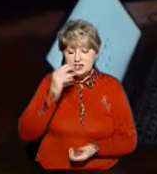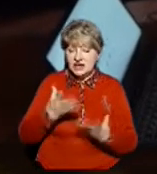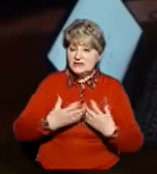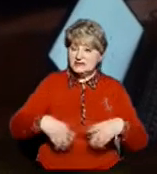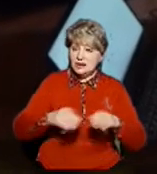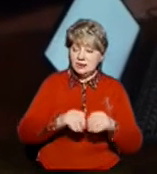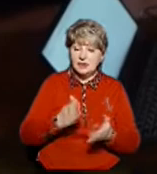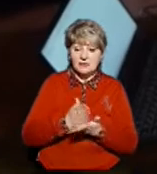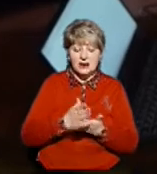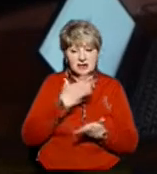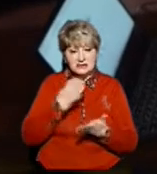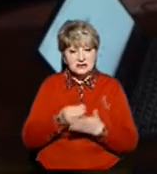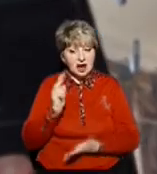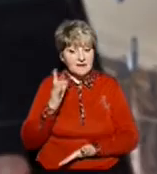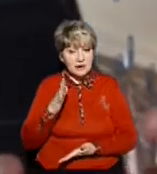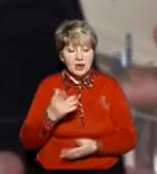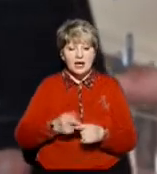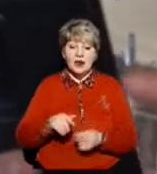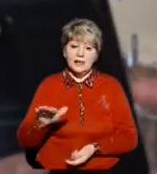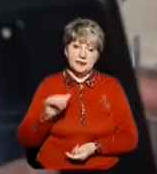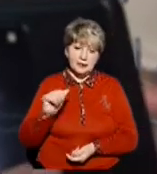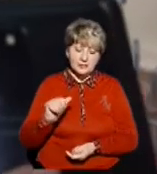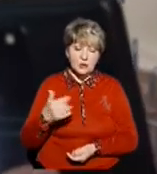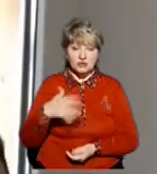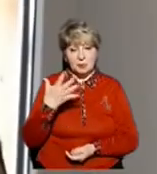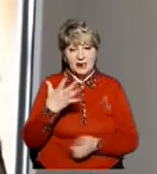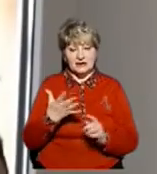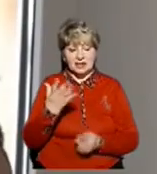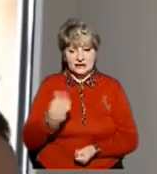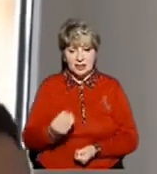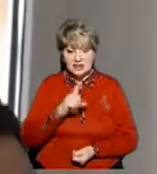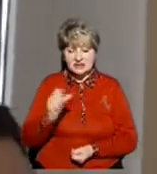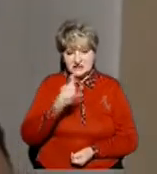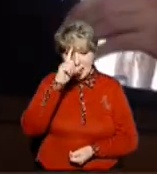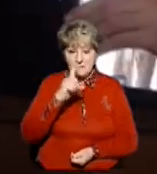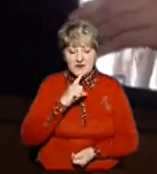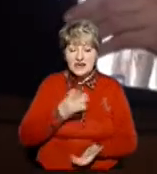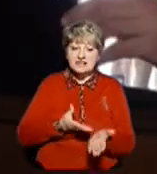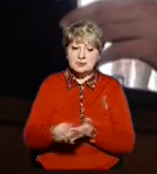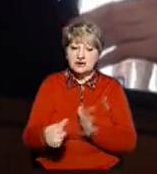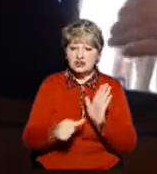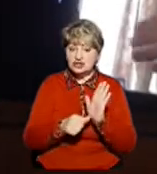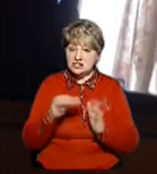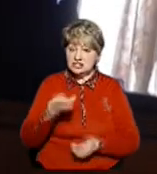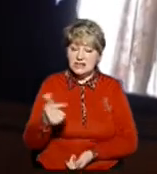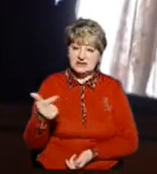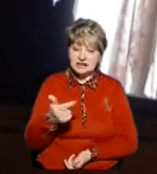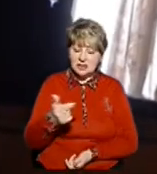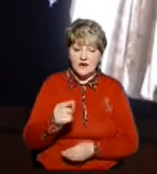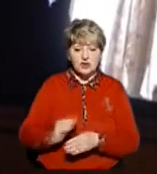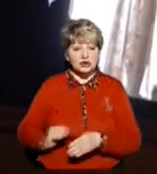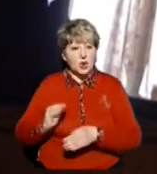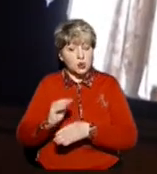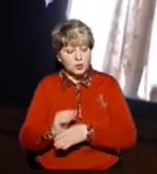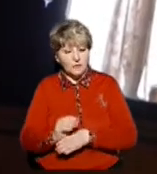сім'я Лавських має власну квартиру. Цю винаймають п'ятий день. За місяць, каже пані Оксана, сплачують 6 тисяч гривень і